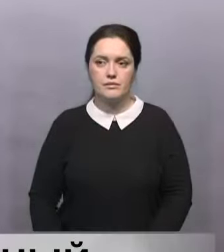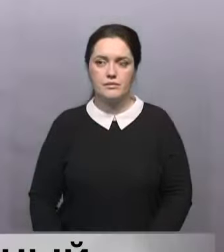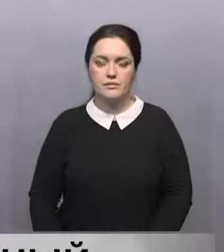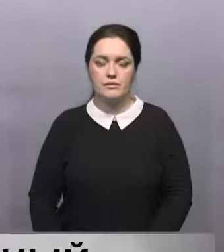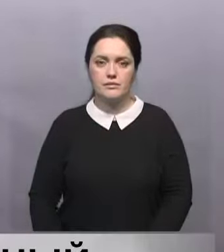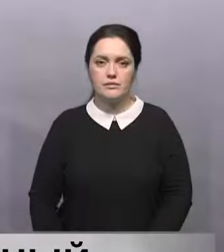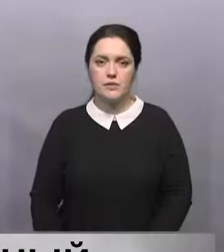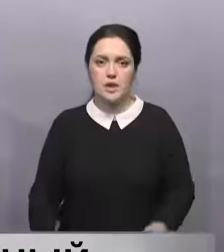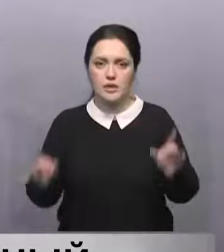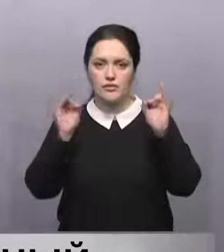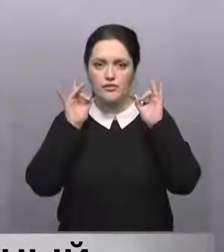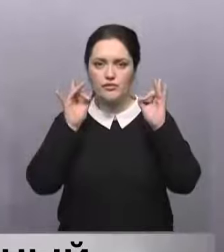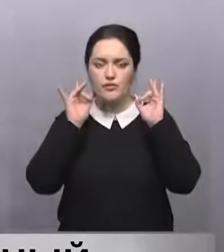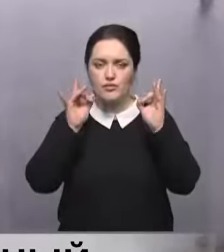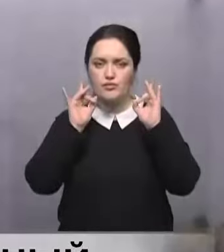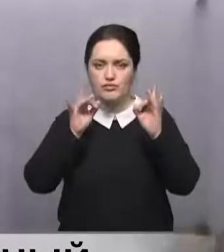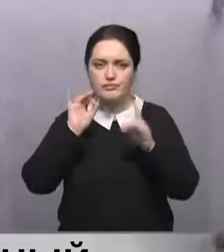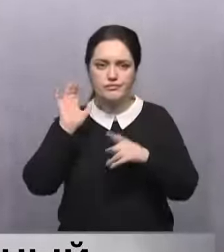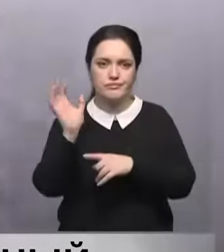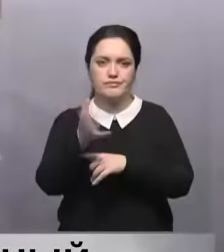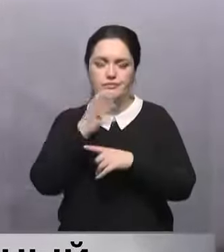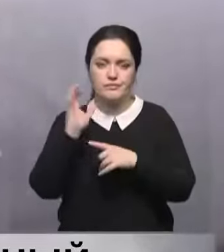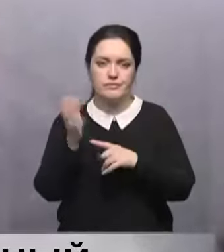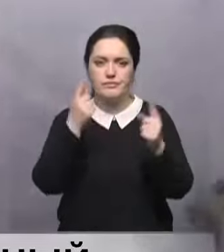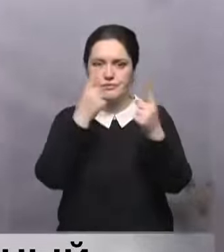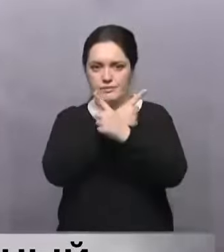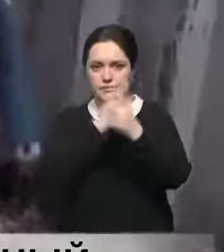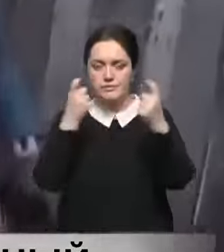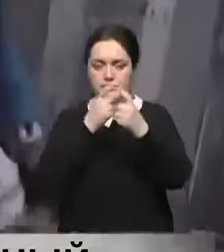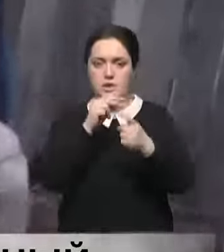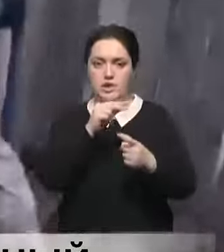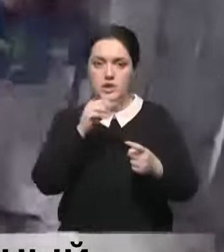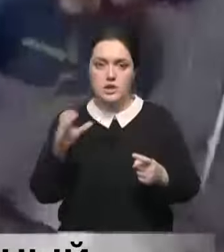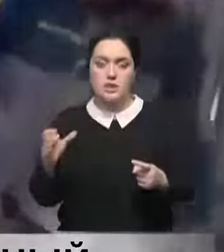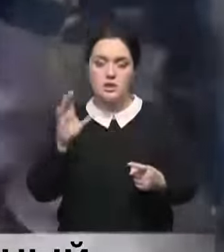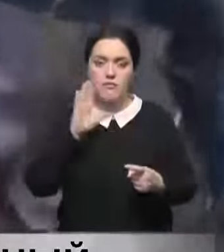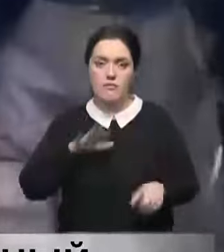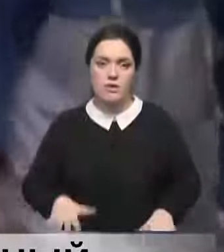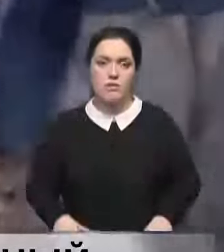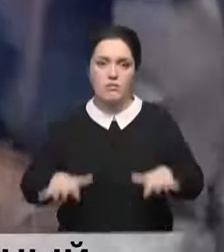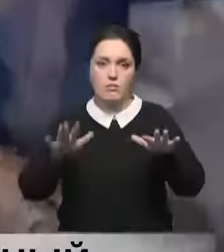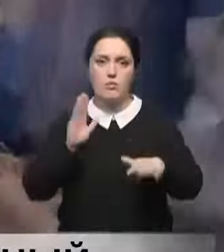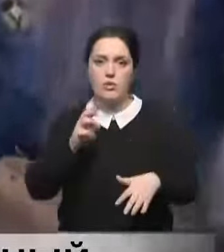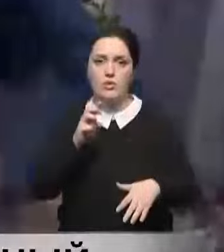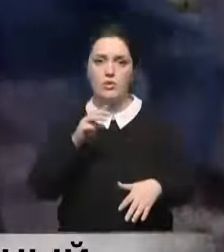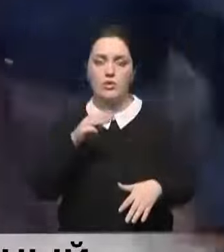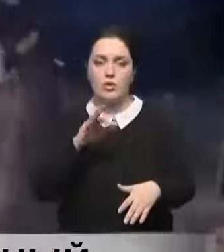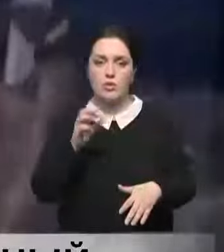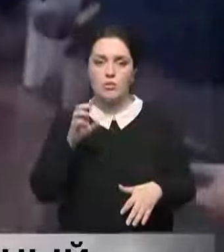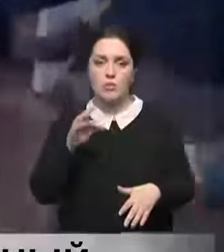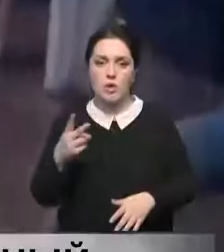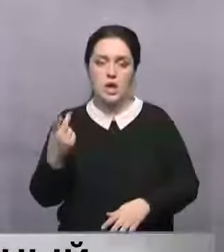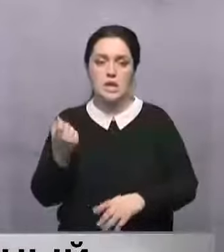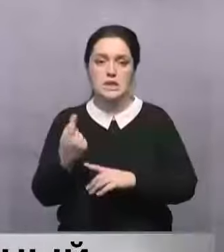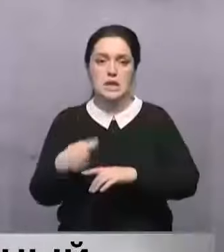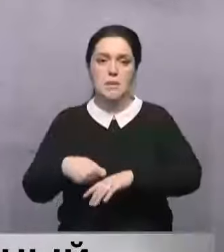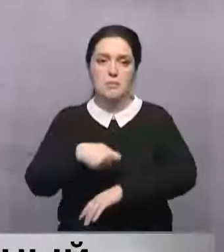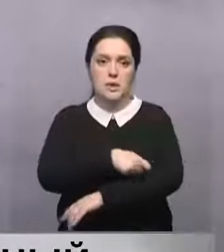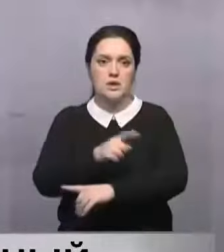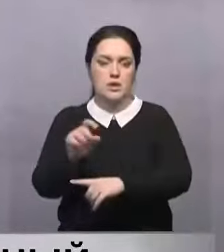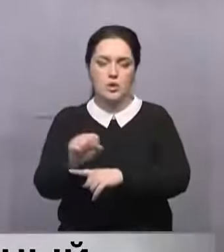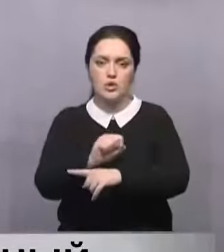Это звуки сирен в Кургане. В области действует режим ЧС. По прогнозам метеорологов, вода в Тоболе поднимется выше 11 метров, что превышает